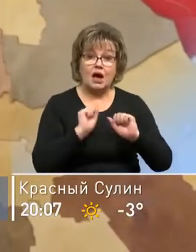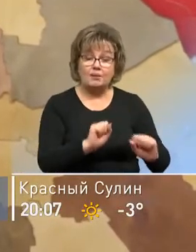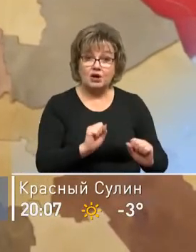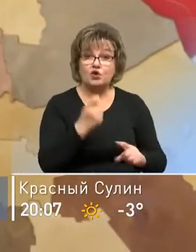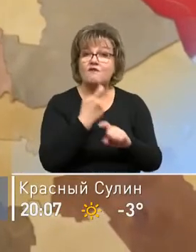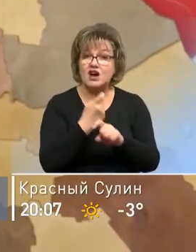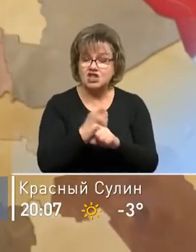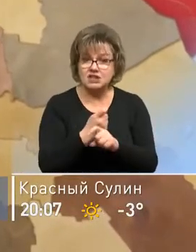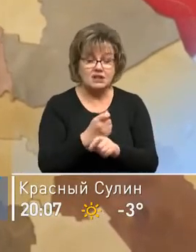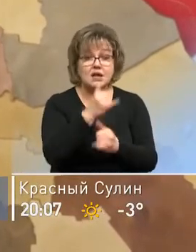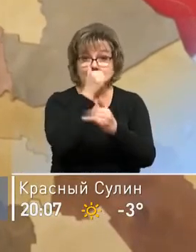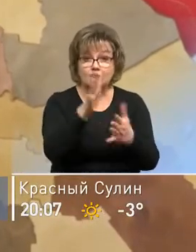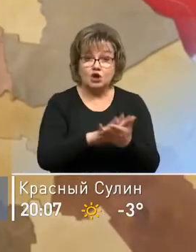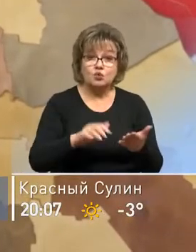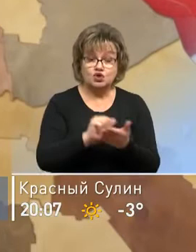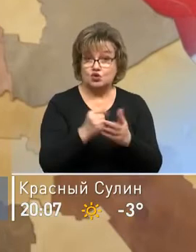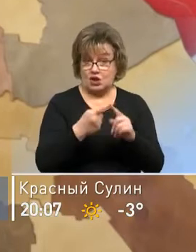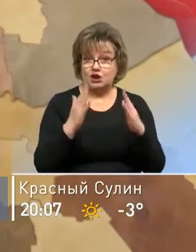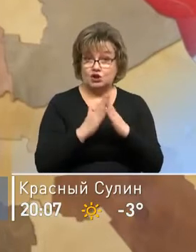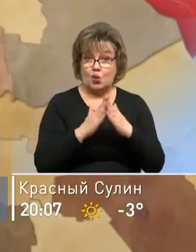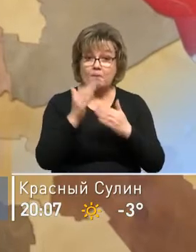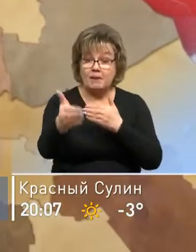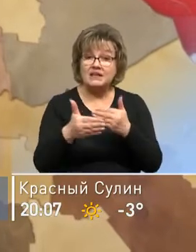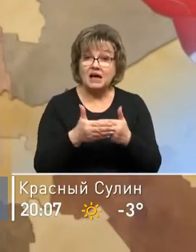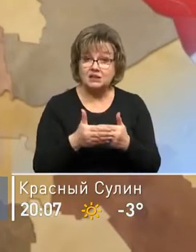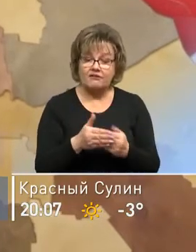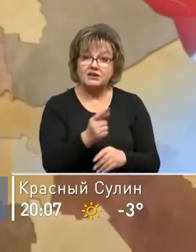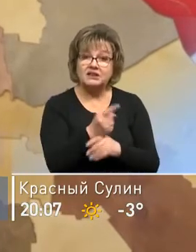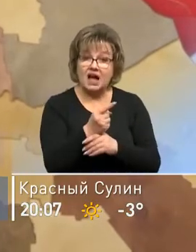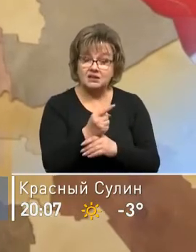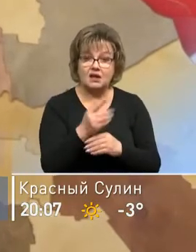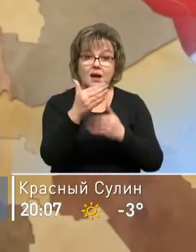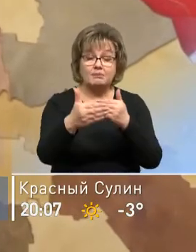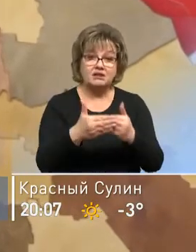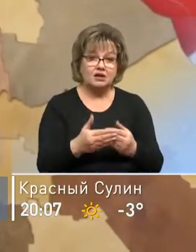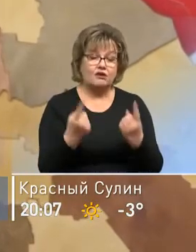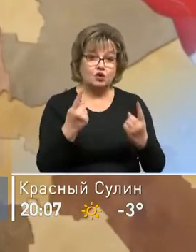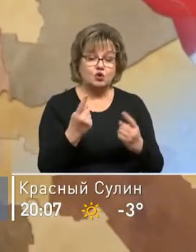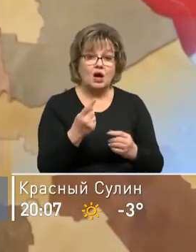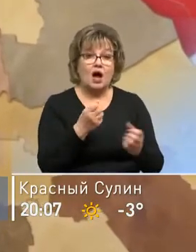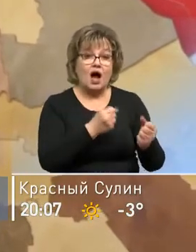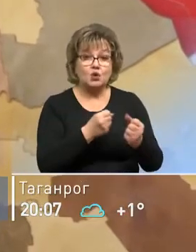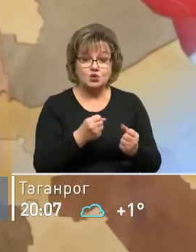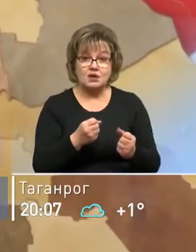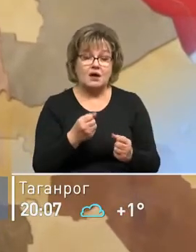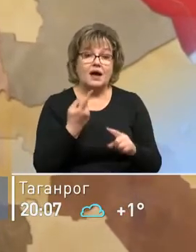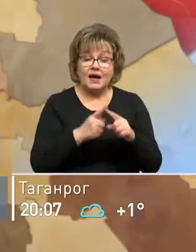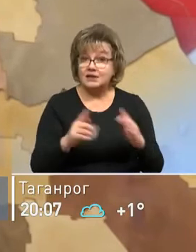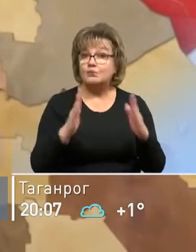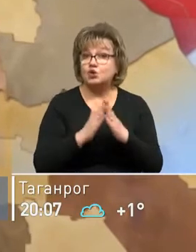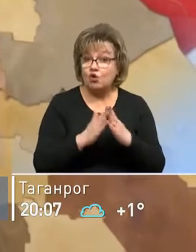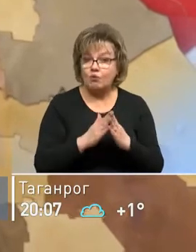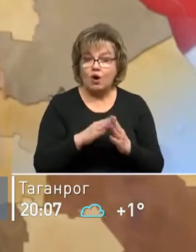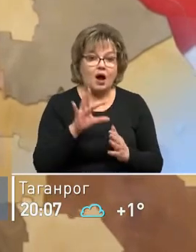фашисты не смогли уничтожить этот дом подогнав танки подогнав крупнокалиберное орудие к этому дому